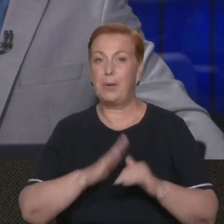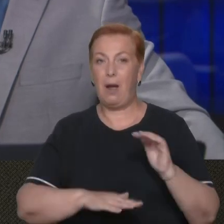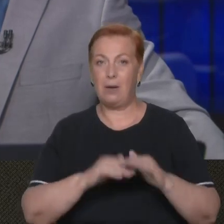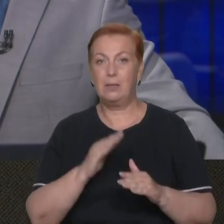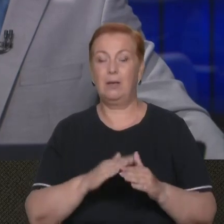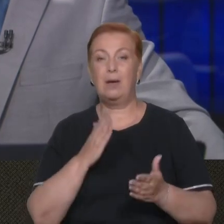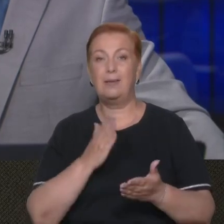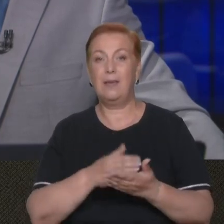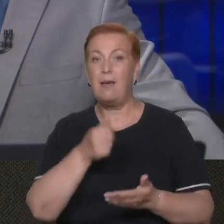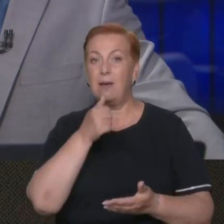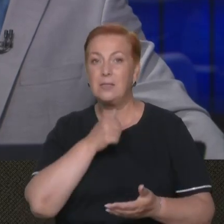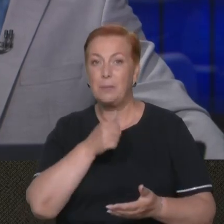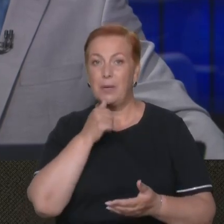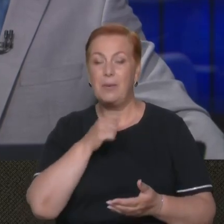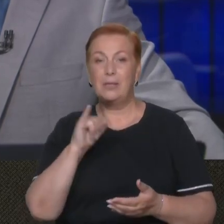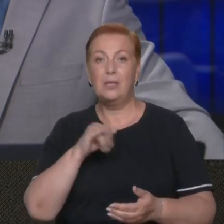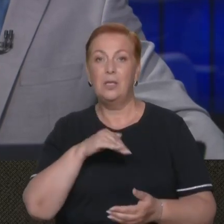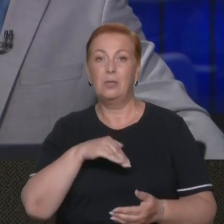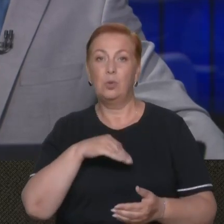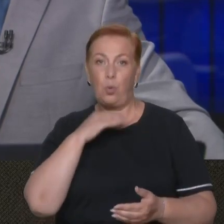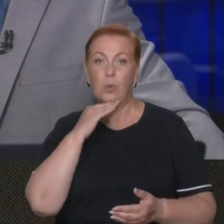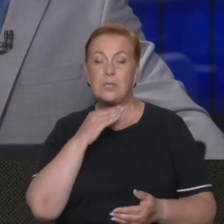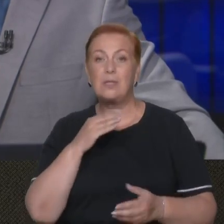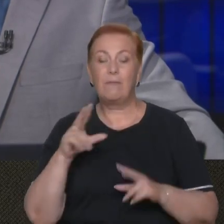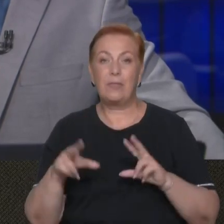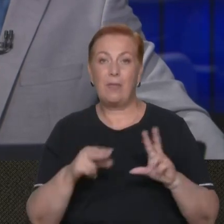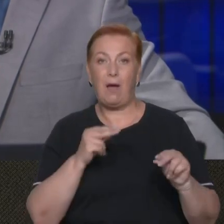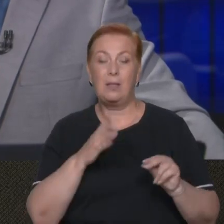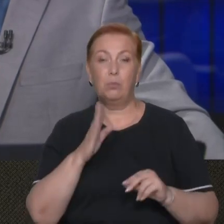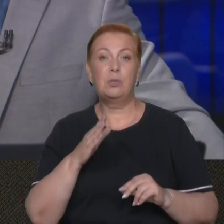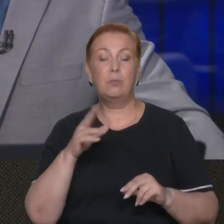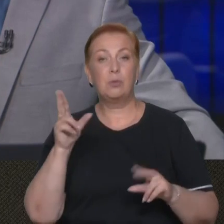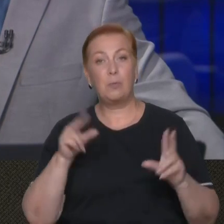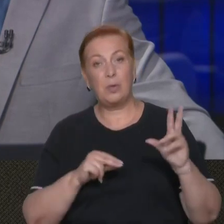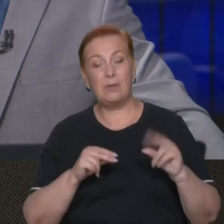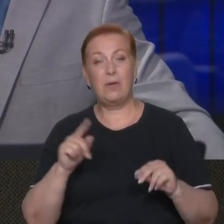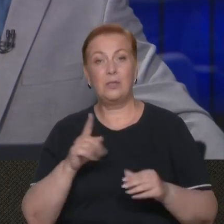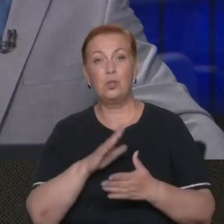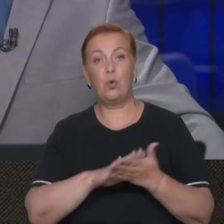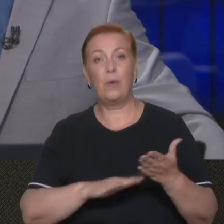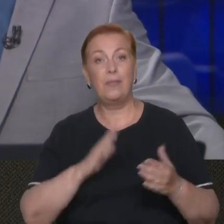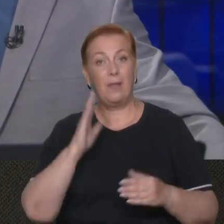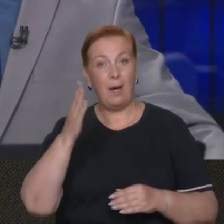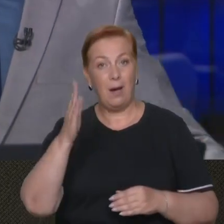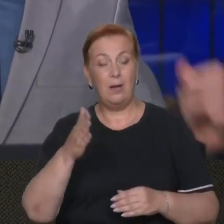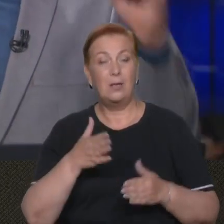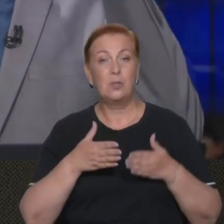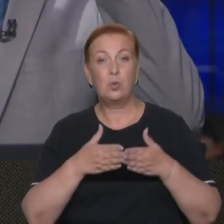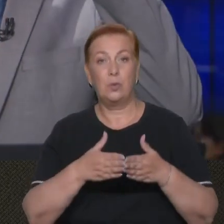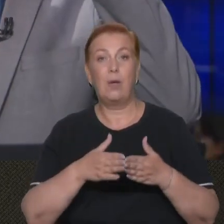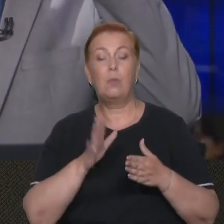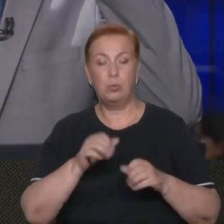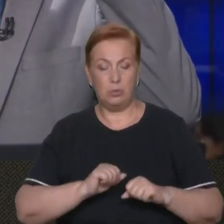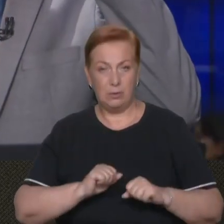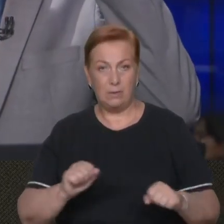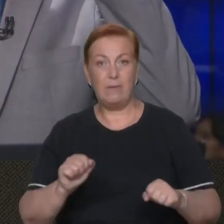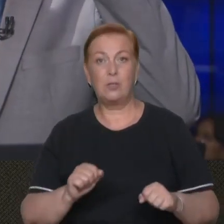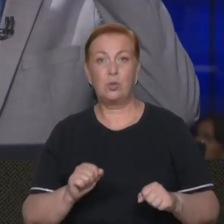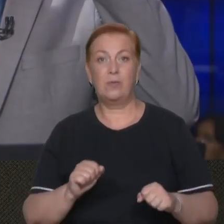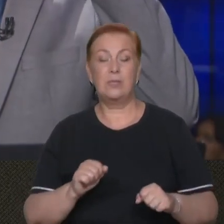є експеримент і досить вдалий. Будемо сподіватися, що і далі будуть судна наважуватись на таке